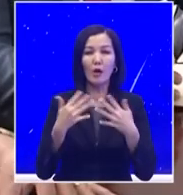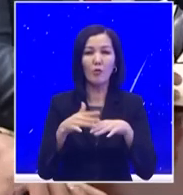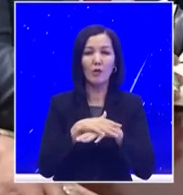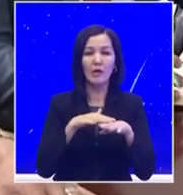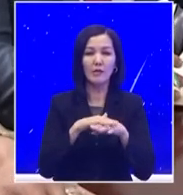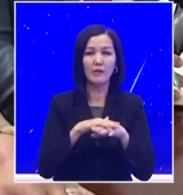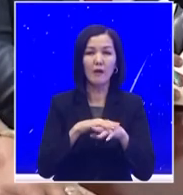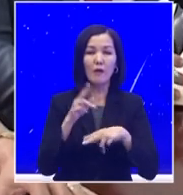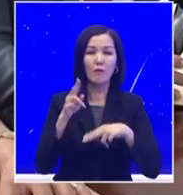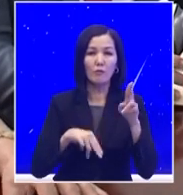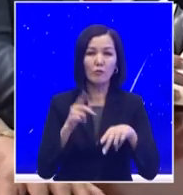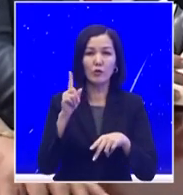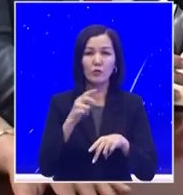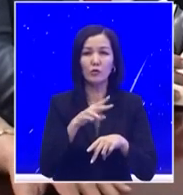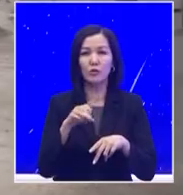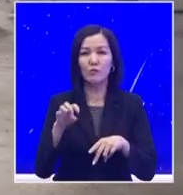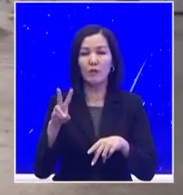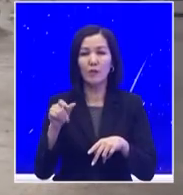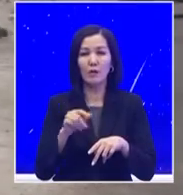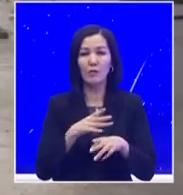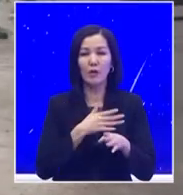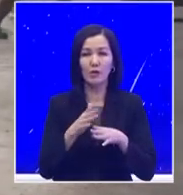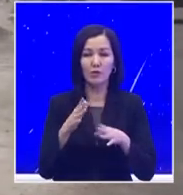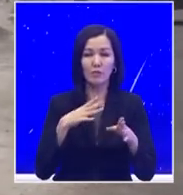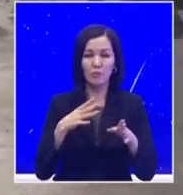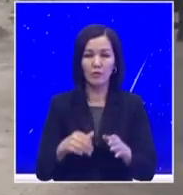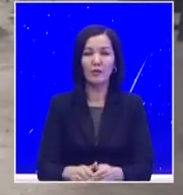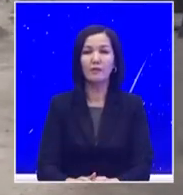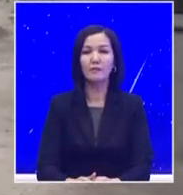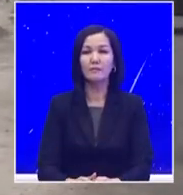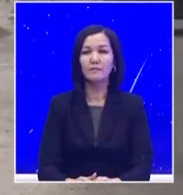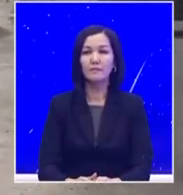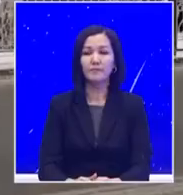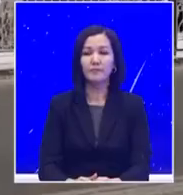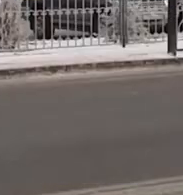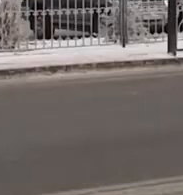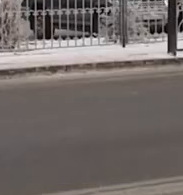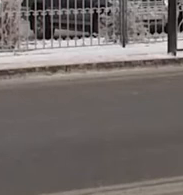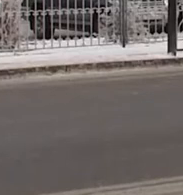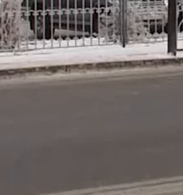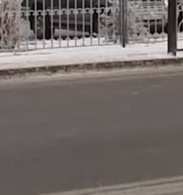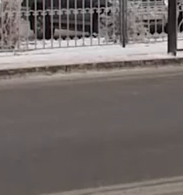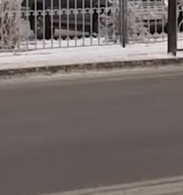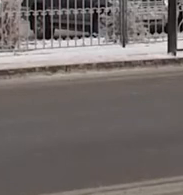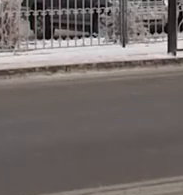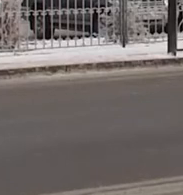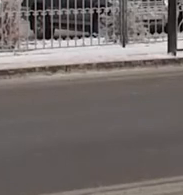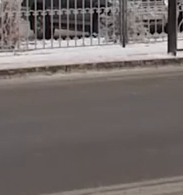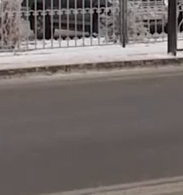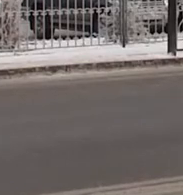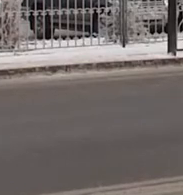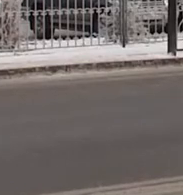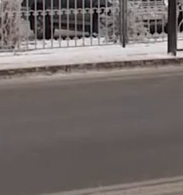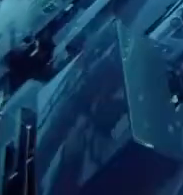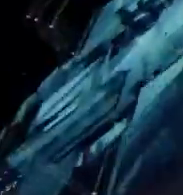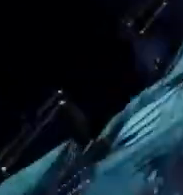бұл құрылысқа 120 миллион қаражат бөлінген жеткізді. Әмина Құдайберген, Жасұлан Шымкенже, Жетісу арнасы, Жамбыл